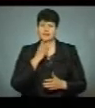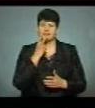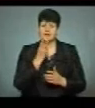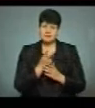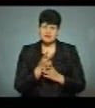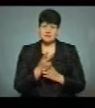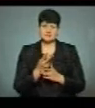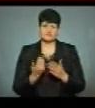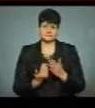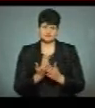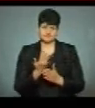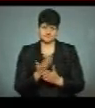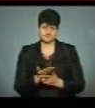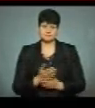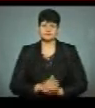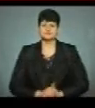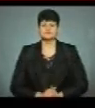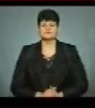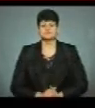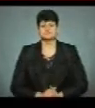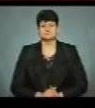у випуску.